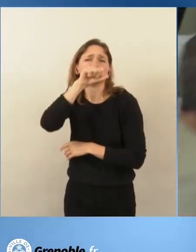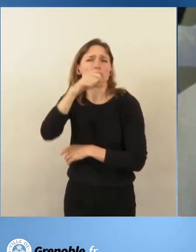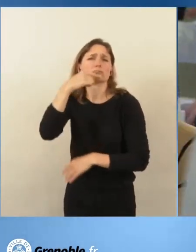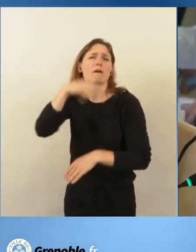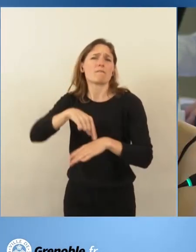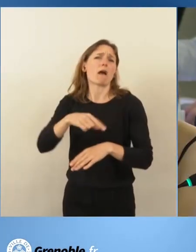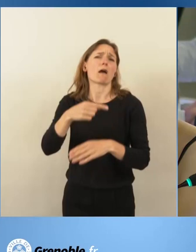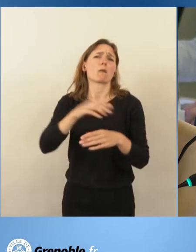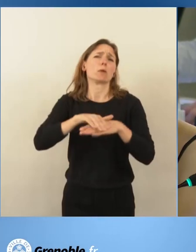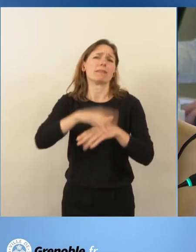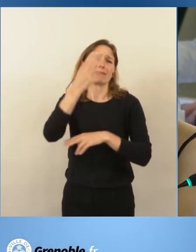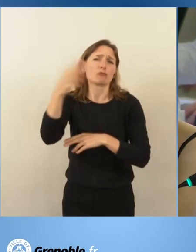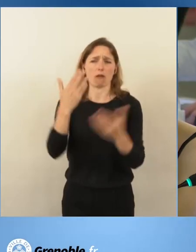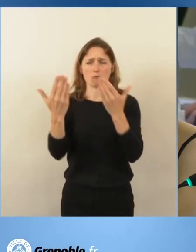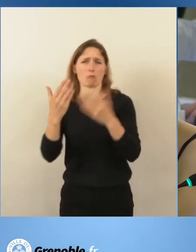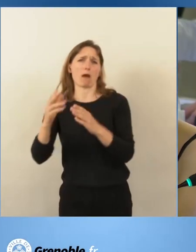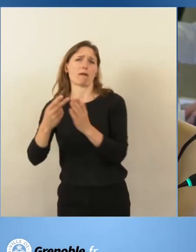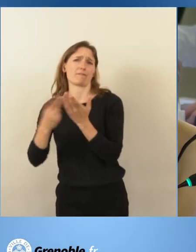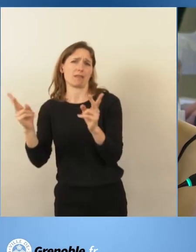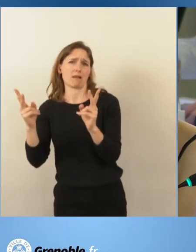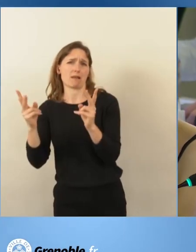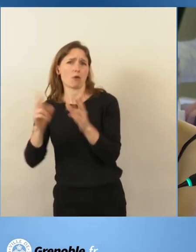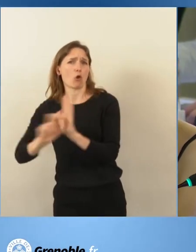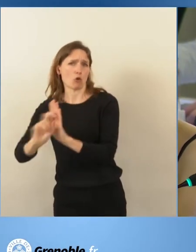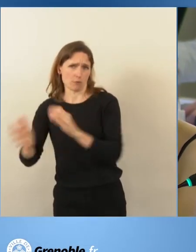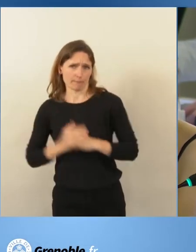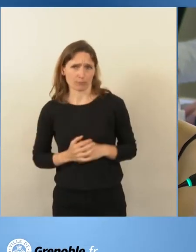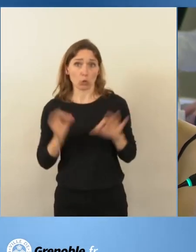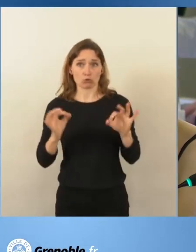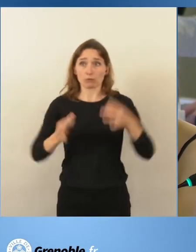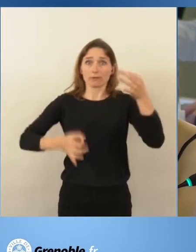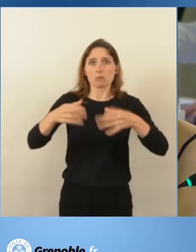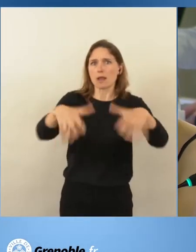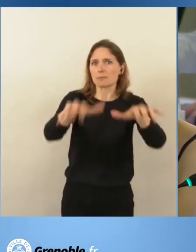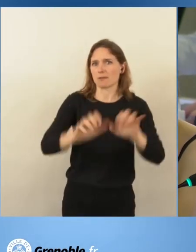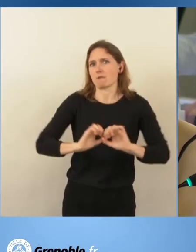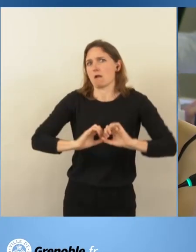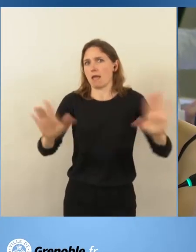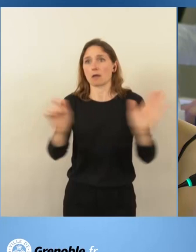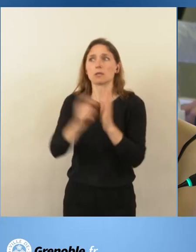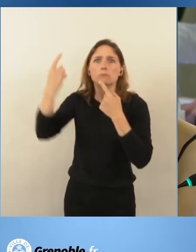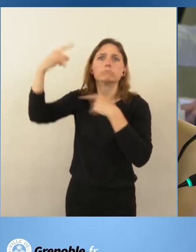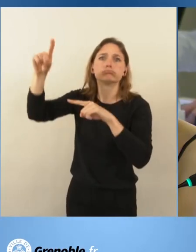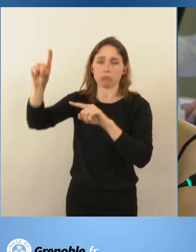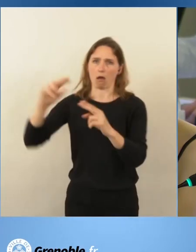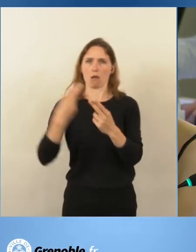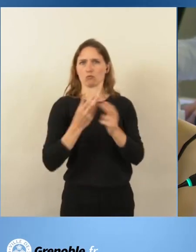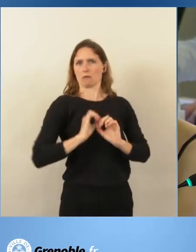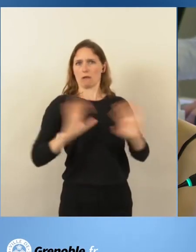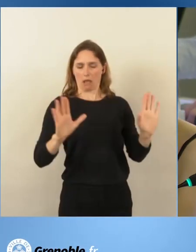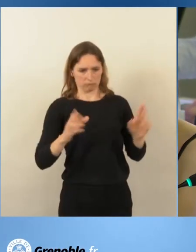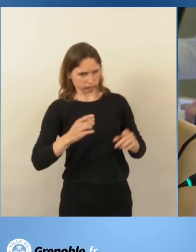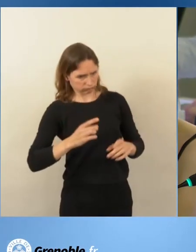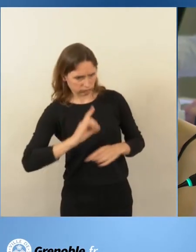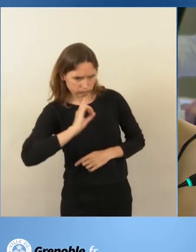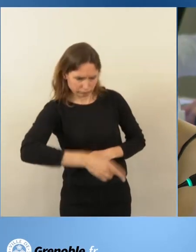grenobloise donc évidemment le tribunal administratif a été très clair en référé et vous a demandé en urgence de décrocher cette banderole